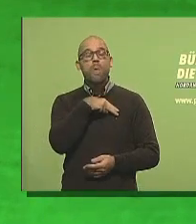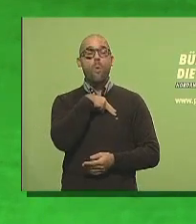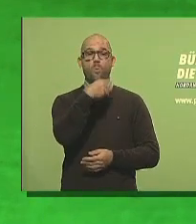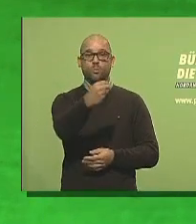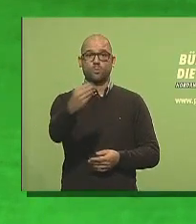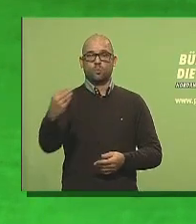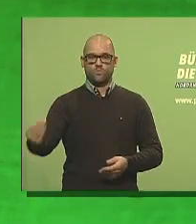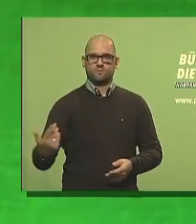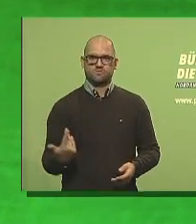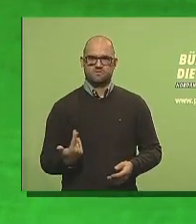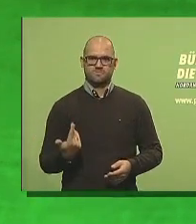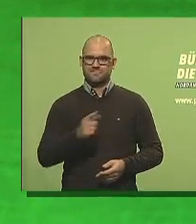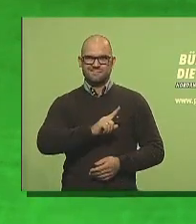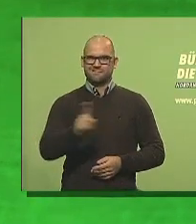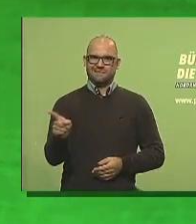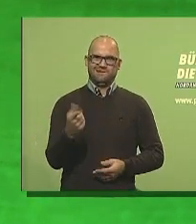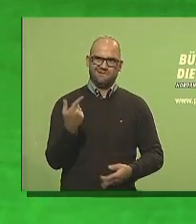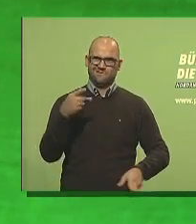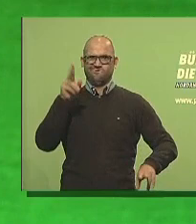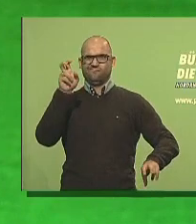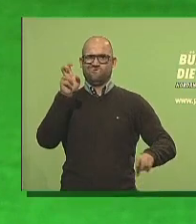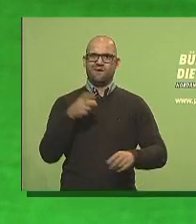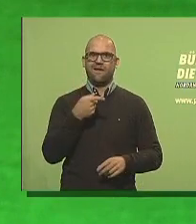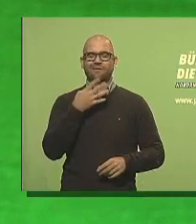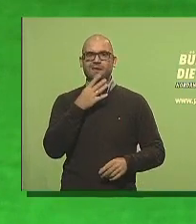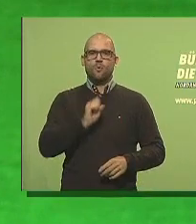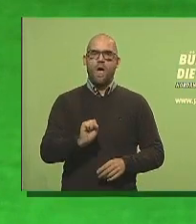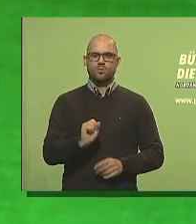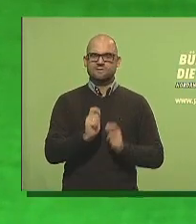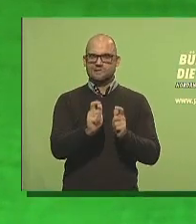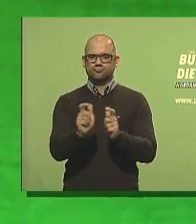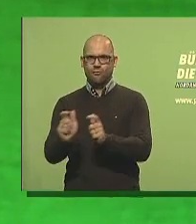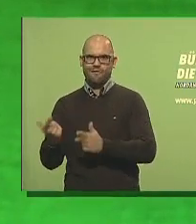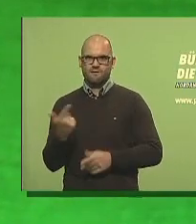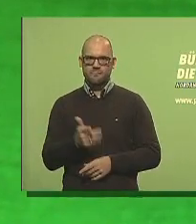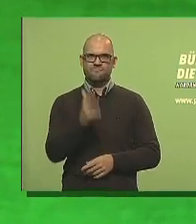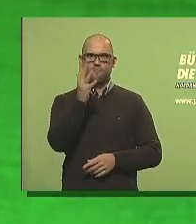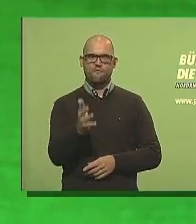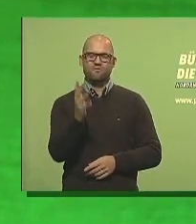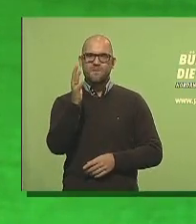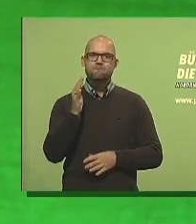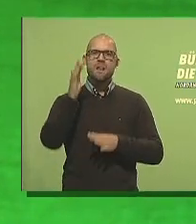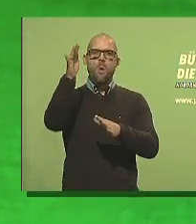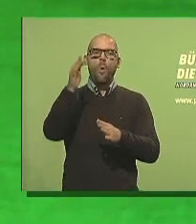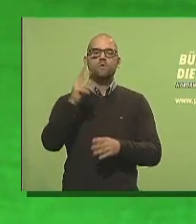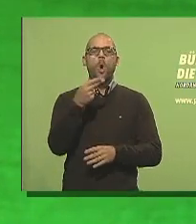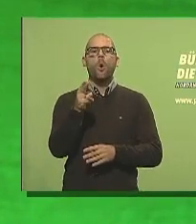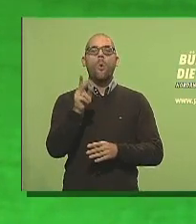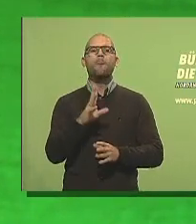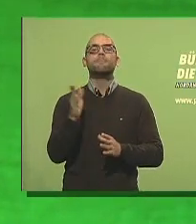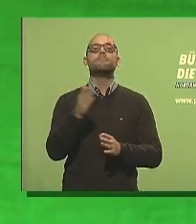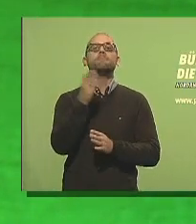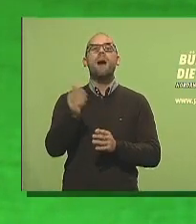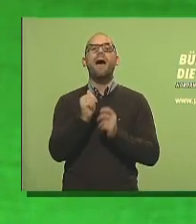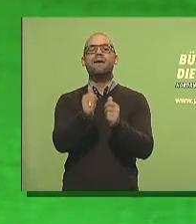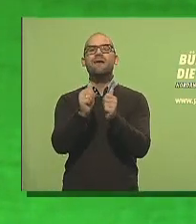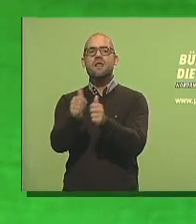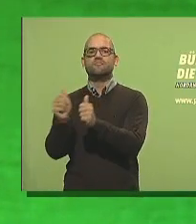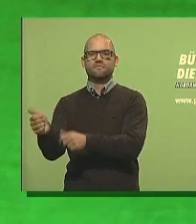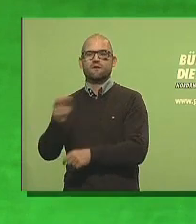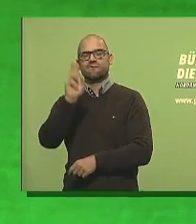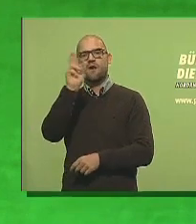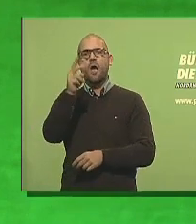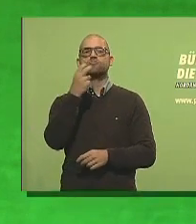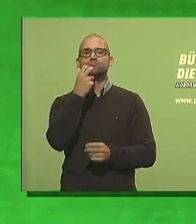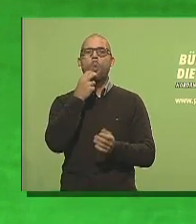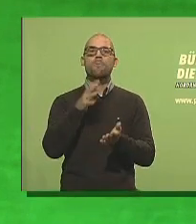oder Nikolausgeschenke von 500 Millionen Euro Beihilfe für Unternehmen, bei denen der Stromverbrauch im Jahr